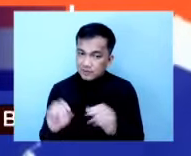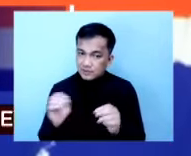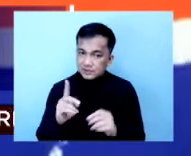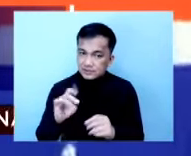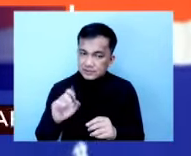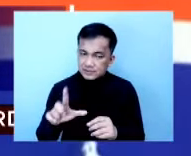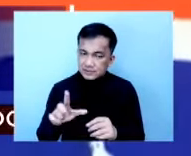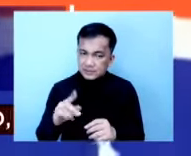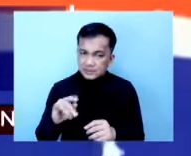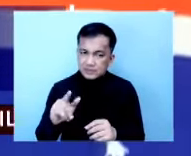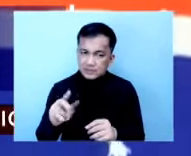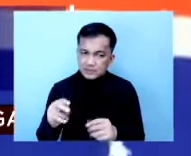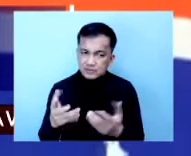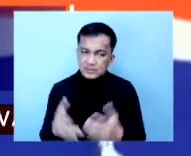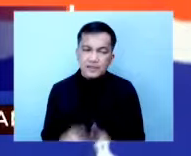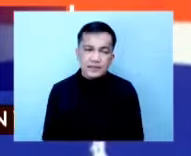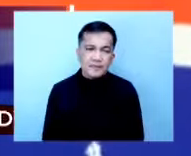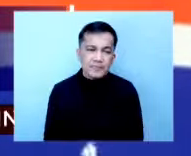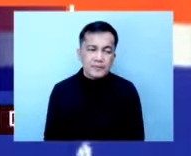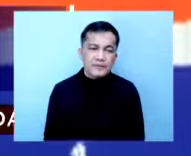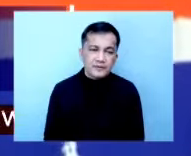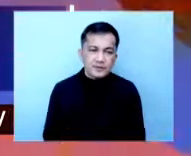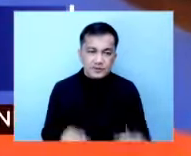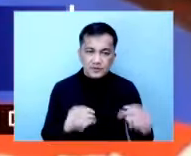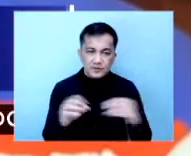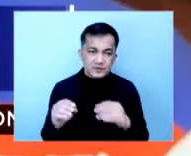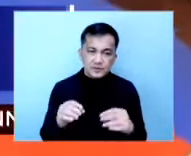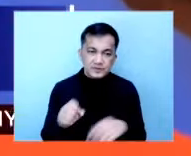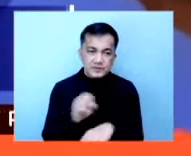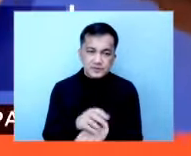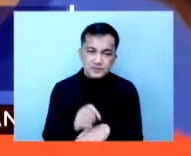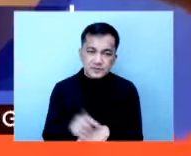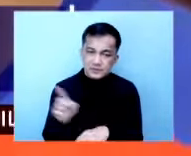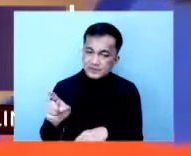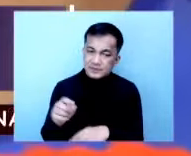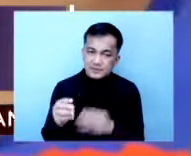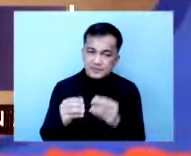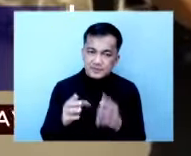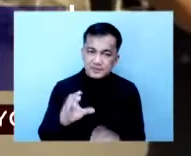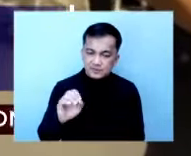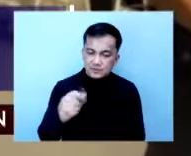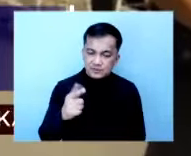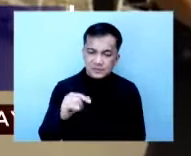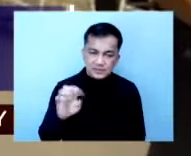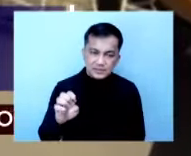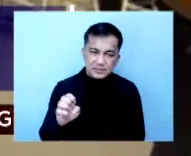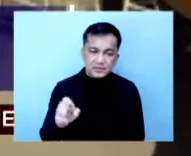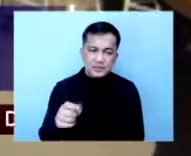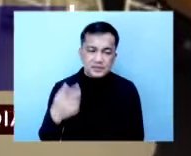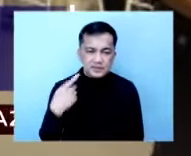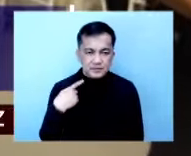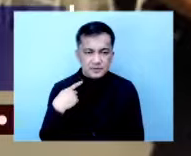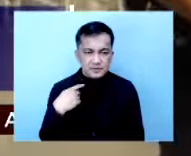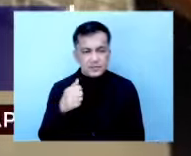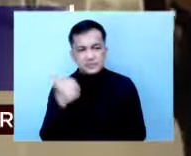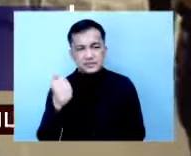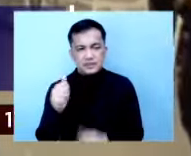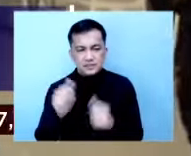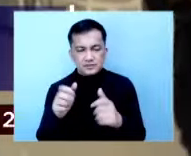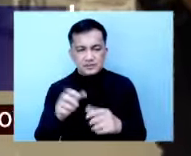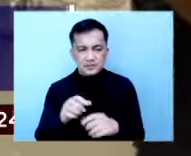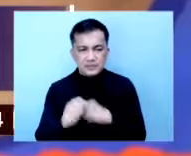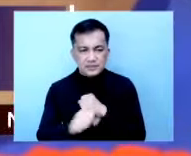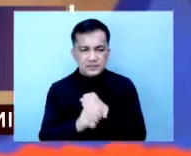at si Catherine. Ah. Usap-usapan ngayon online ang chikang ito ng talent manager na si OG Diaz na may isa pa raw aktor na naniligaw kay